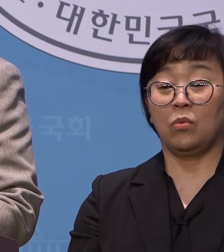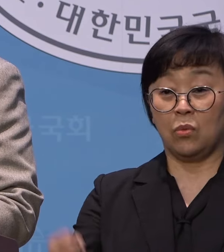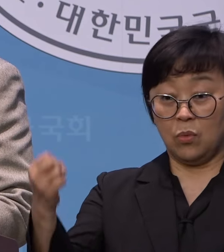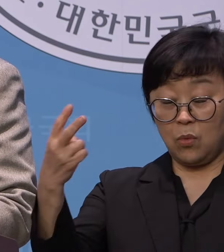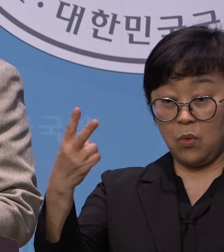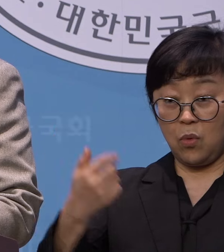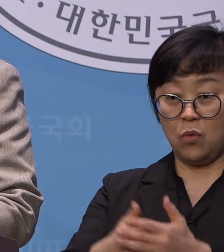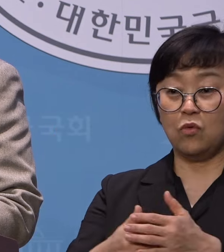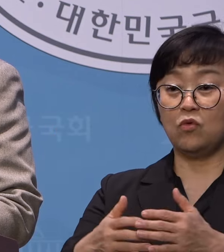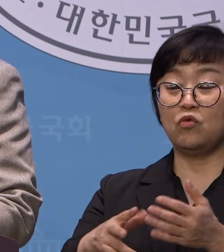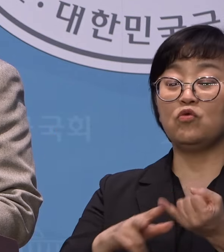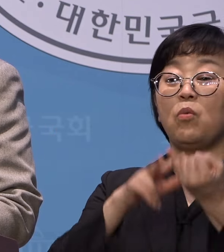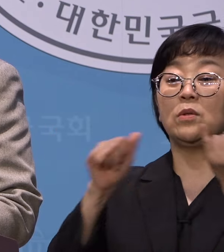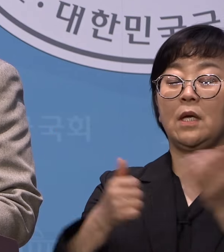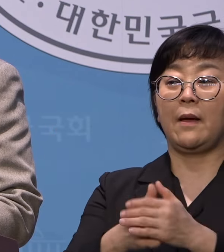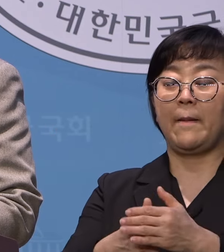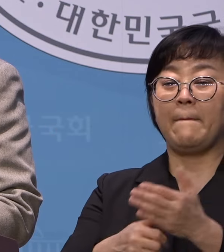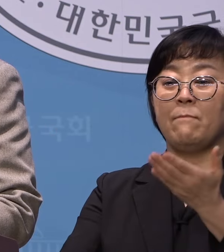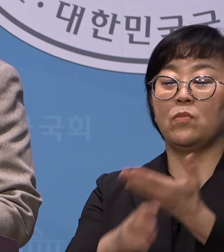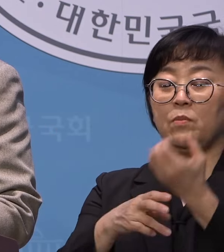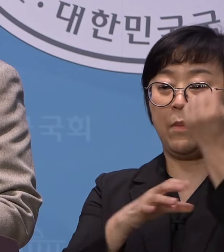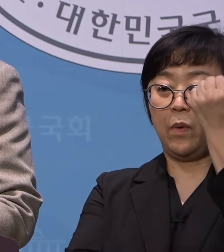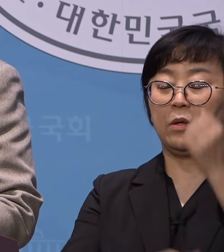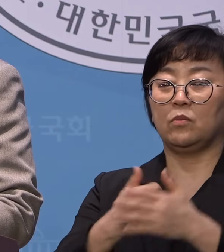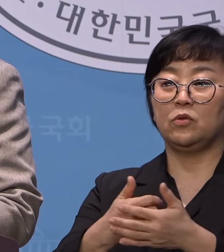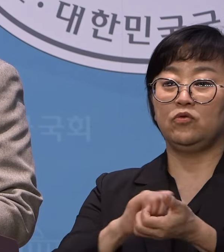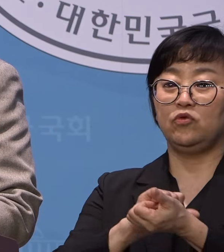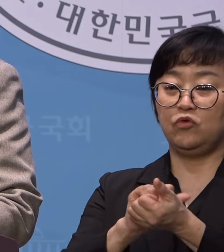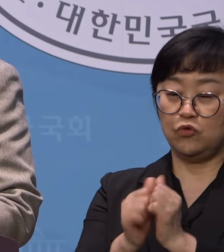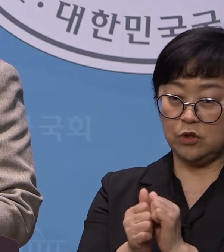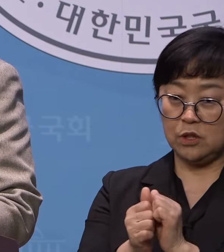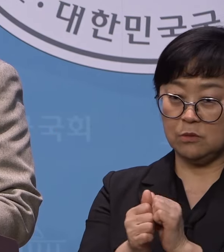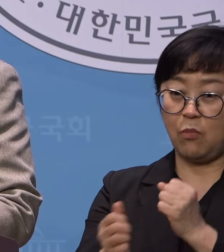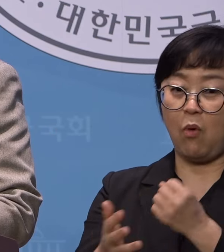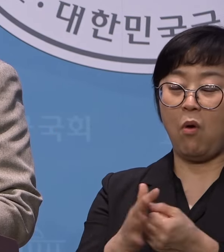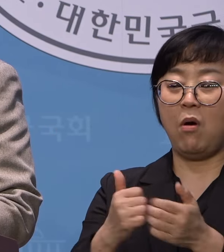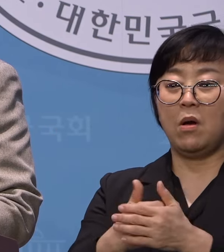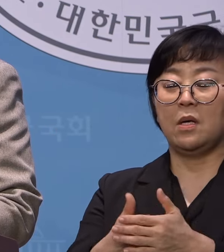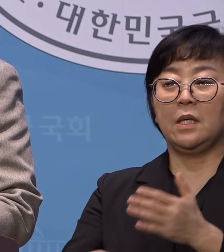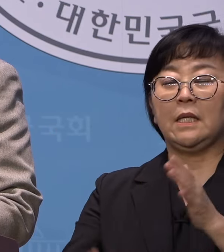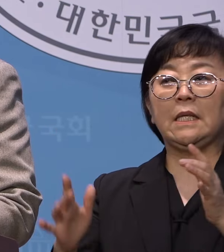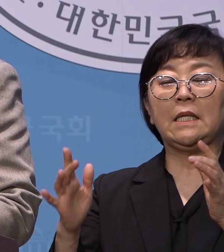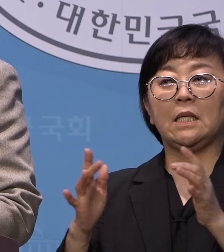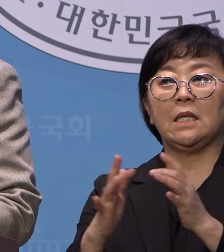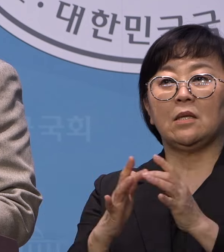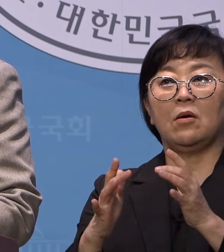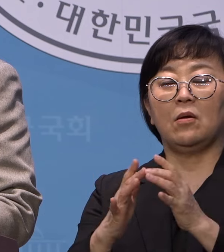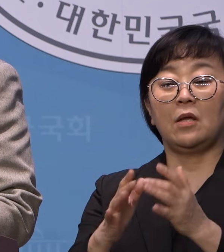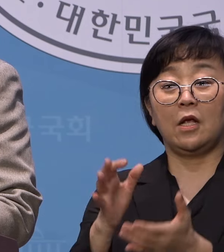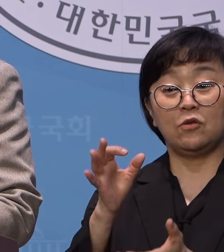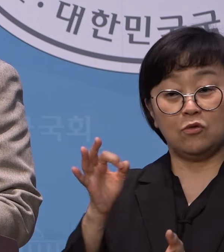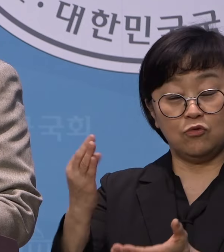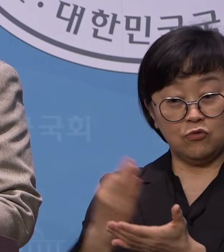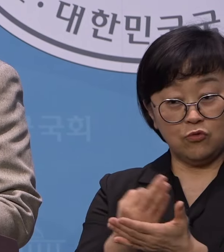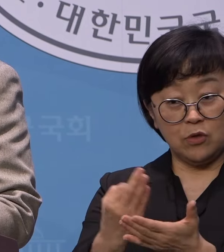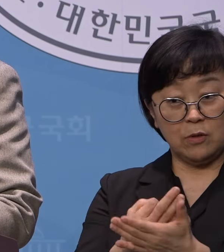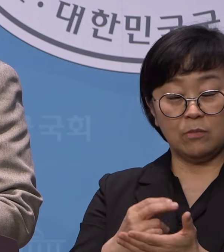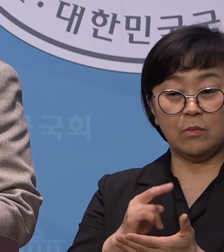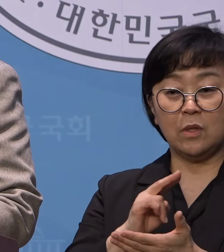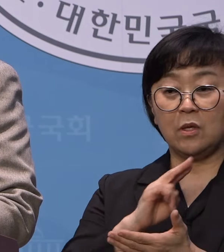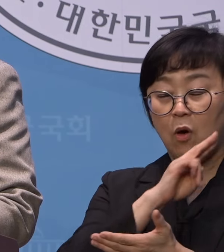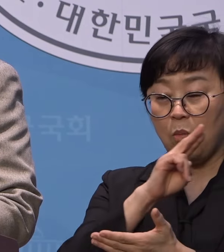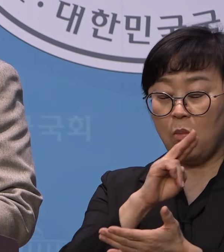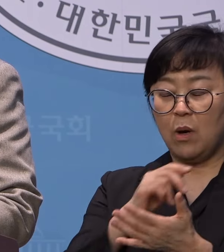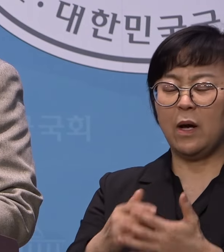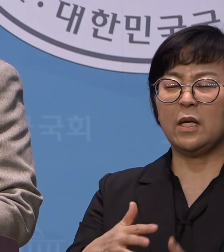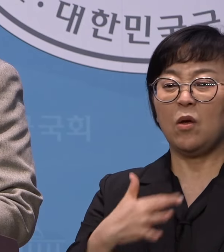또한 김 전 후보자는 배임 외에 주식 파킹, 가상화폐 수익, 혐오기사 작성 등의 의혹도